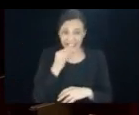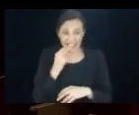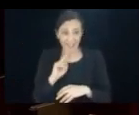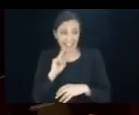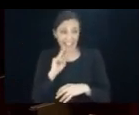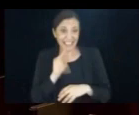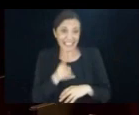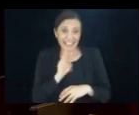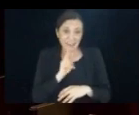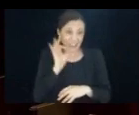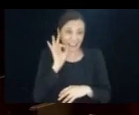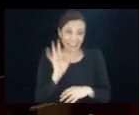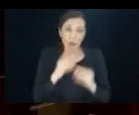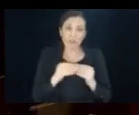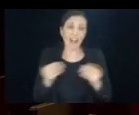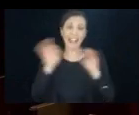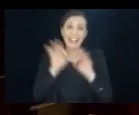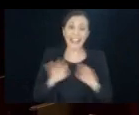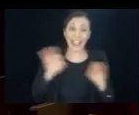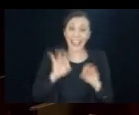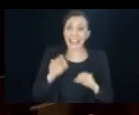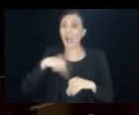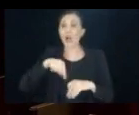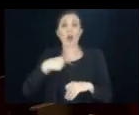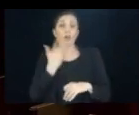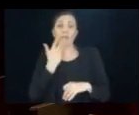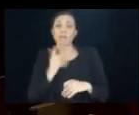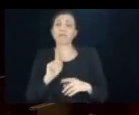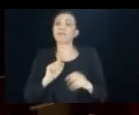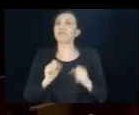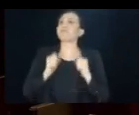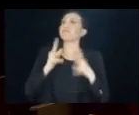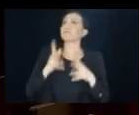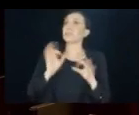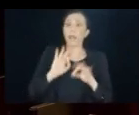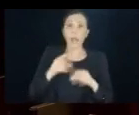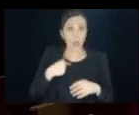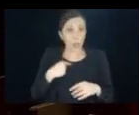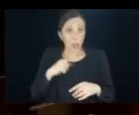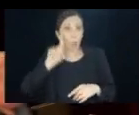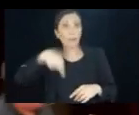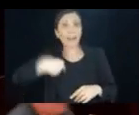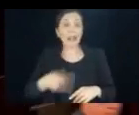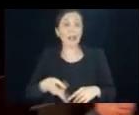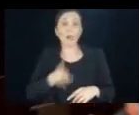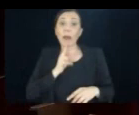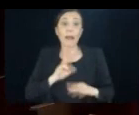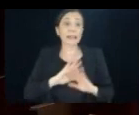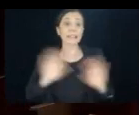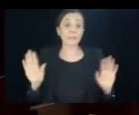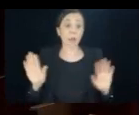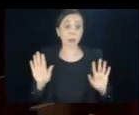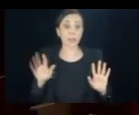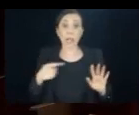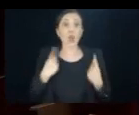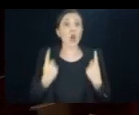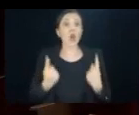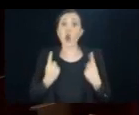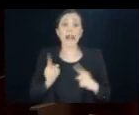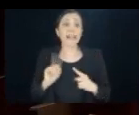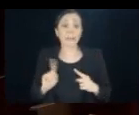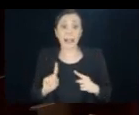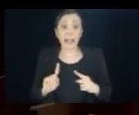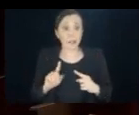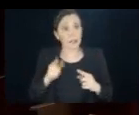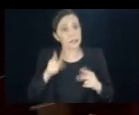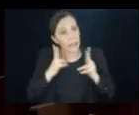c'è una risposta, non si fa niente, non si sta facendo niente, non abbiamo intenzione di far niente. Aspetto di averla però la risposta e non aspetto anch'io.